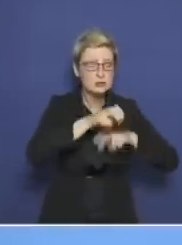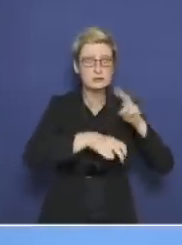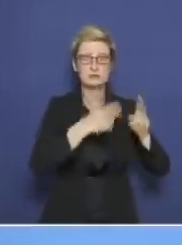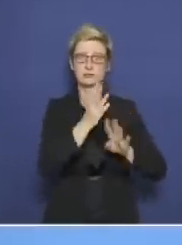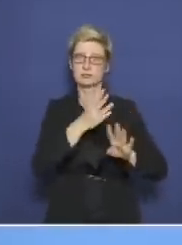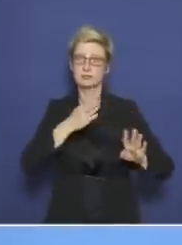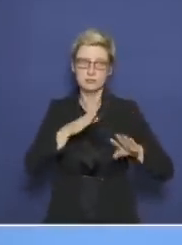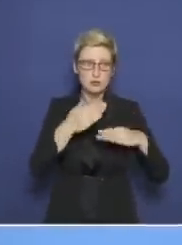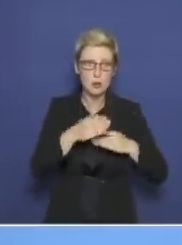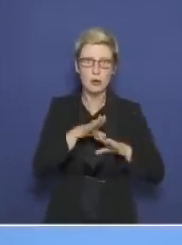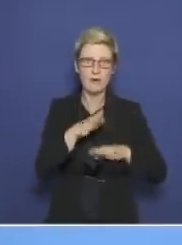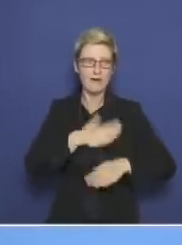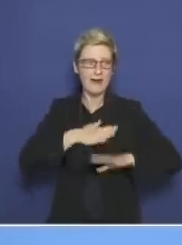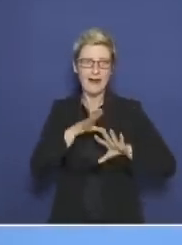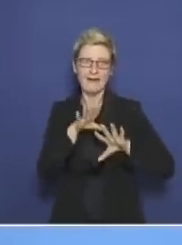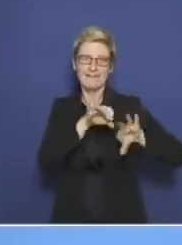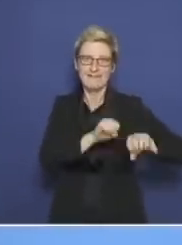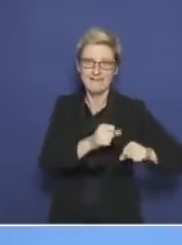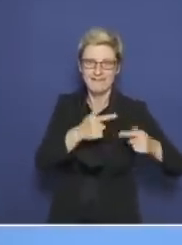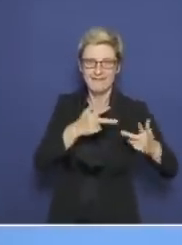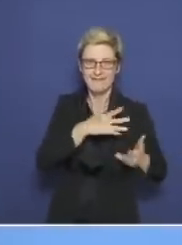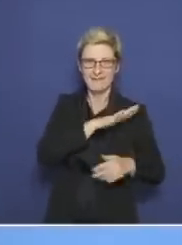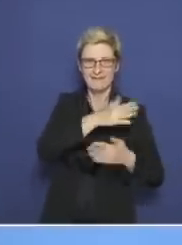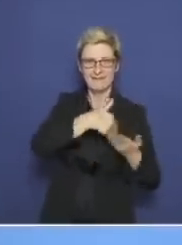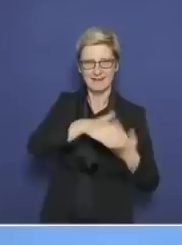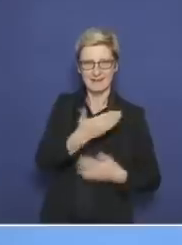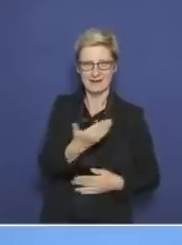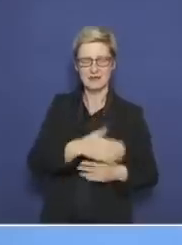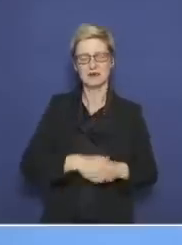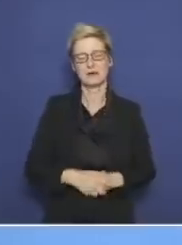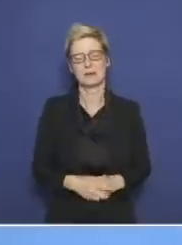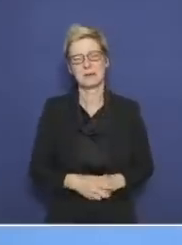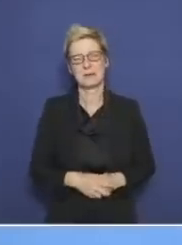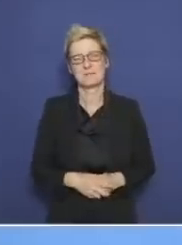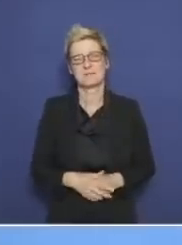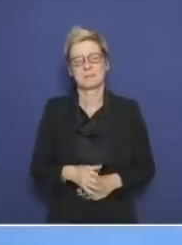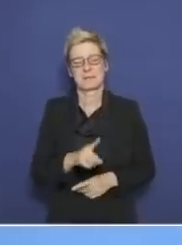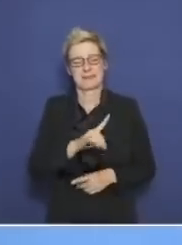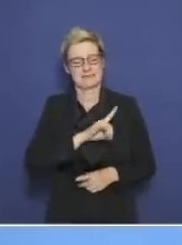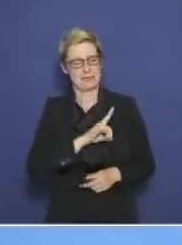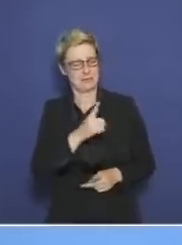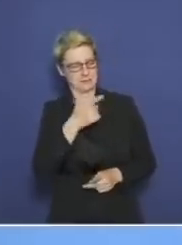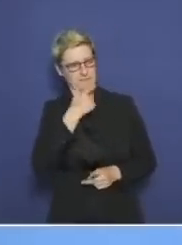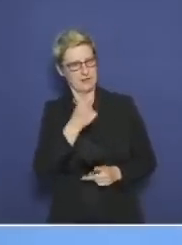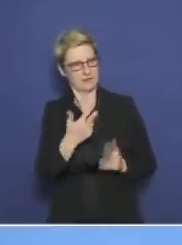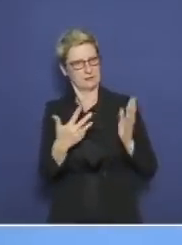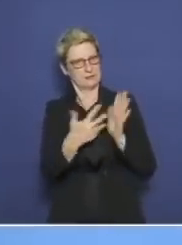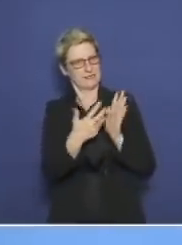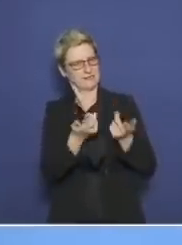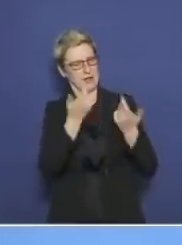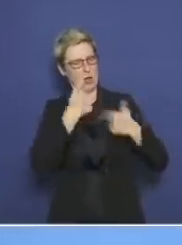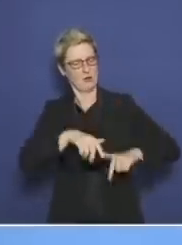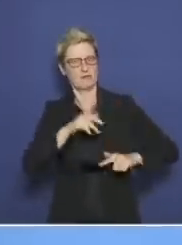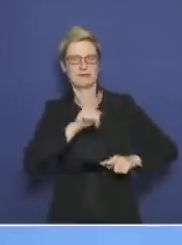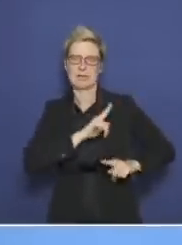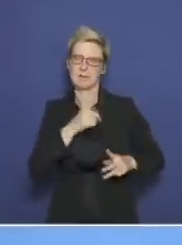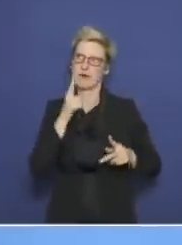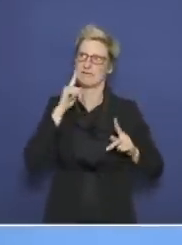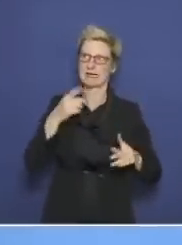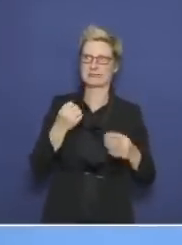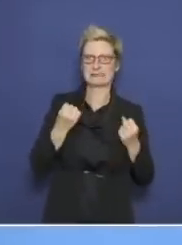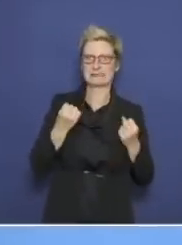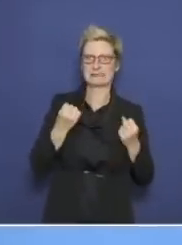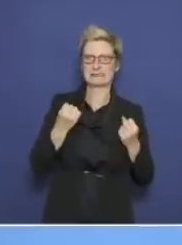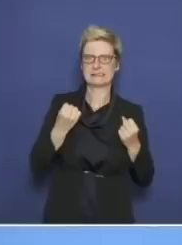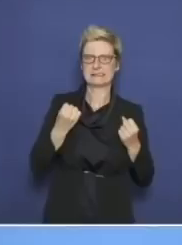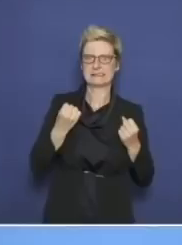nicht die Bereitschaft zum sich beständig immer wieder auch selbst Sicherheit geben und im eigenen Umfeld durch Testen in Frage